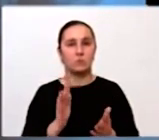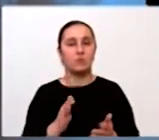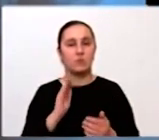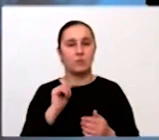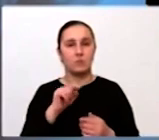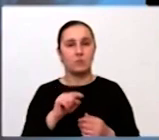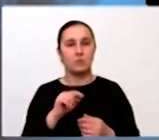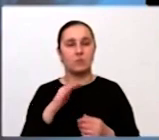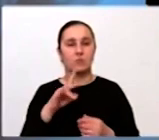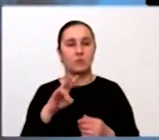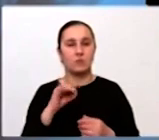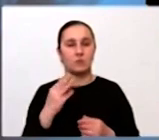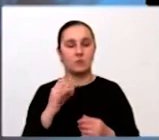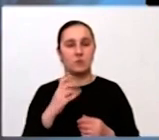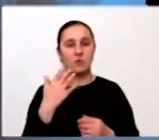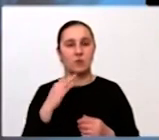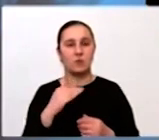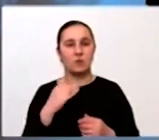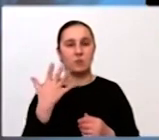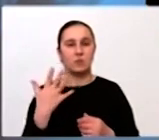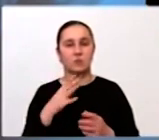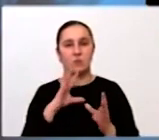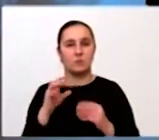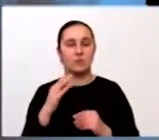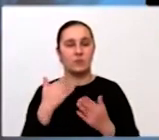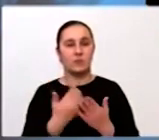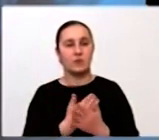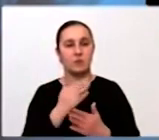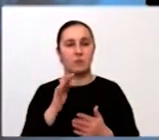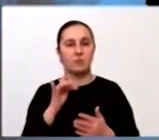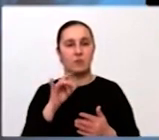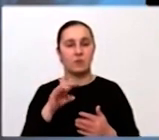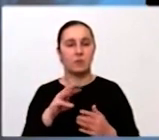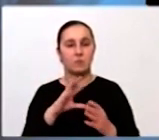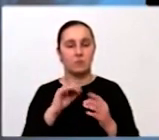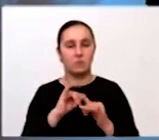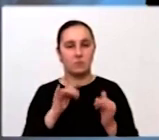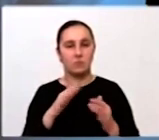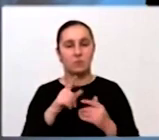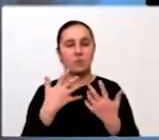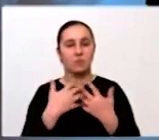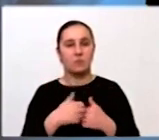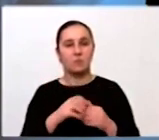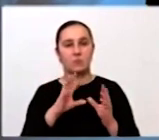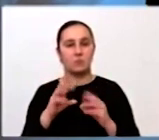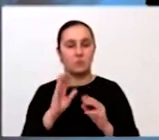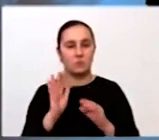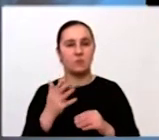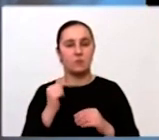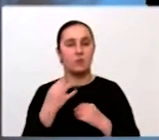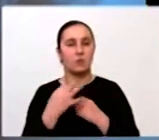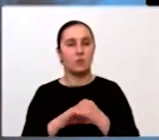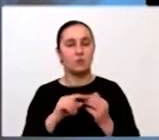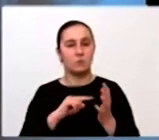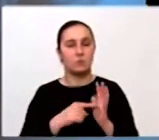va flashni F5 orqali surib yoki yangi frame yaratib olganimizda u avtomatik tarzda suriladi va